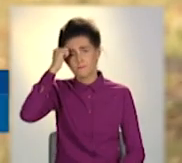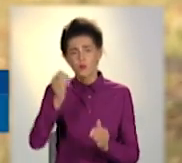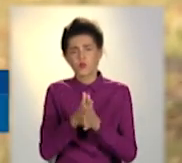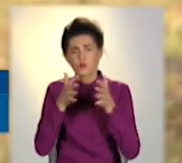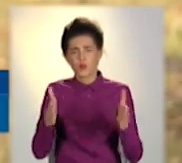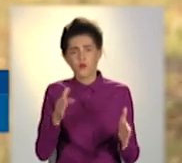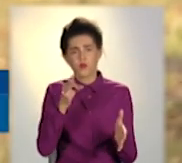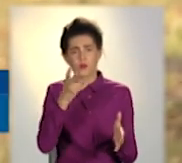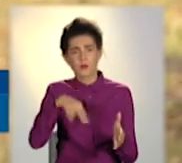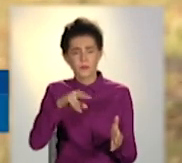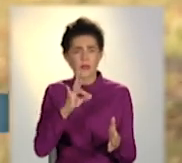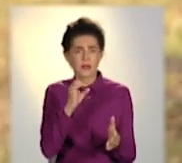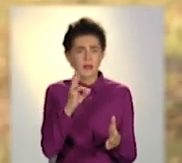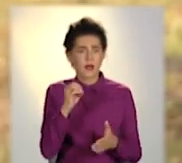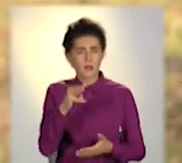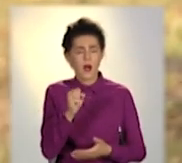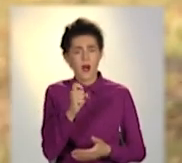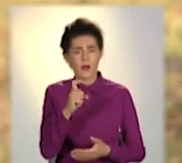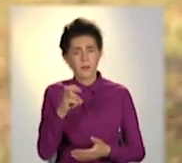Ми сьогодні улыбаемся.